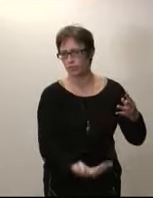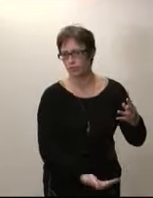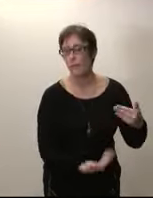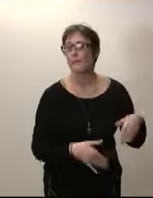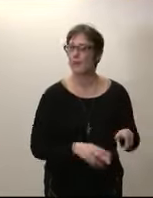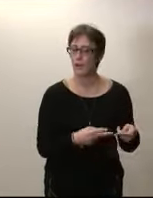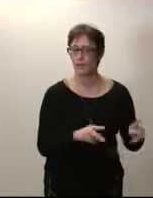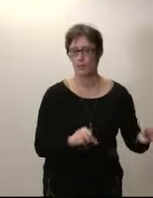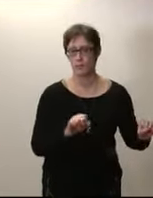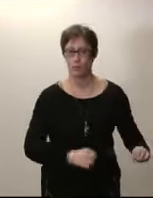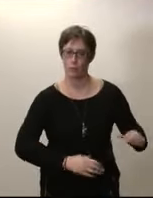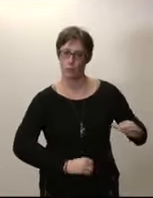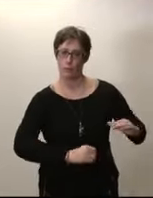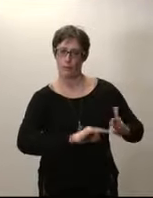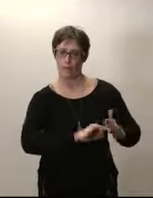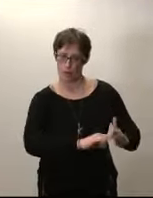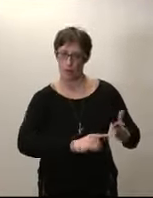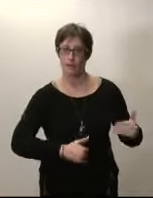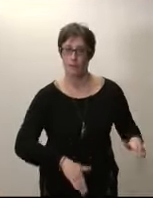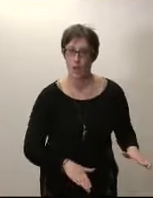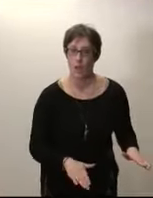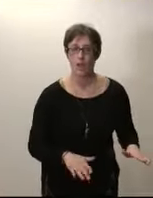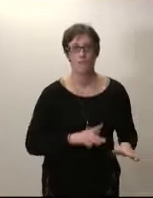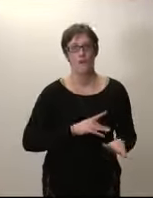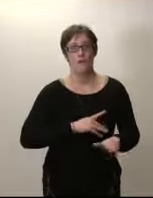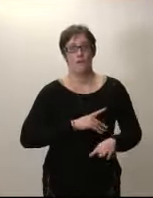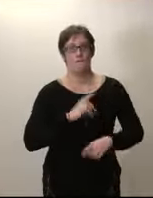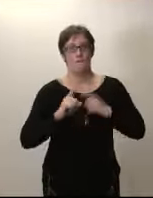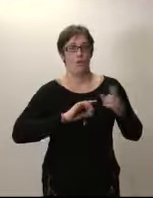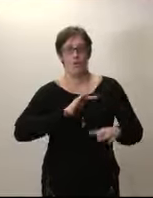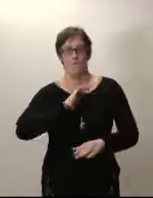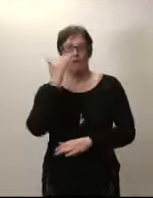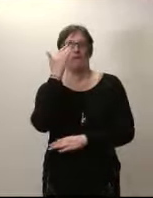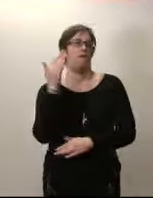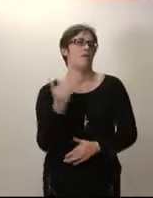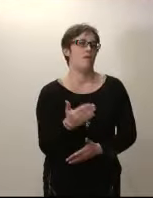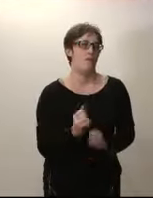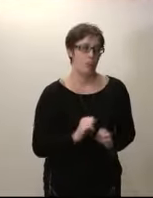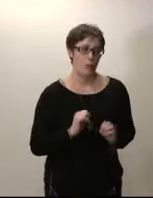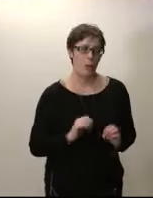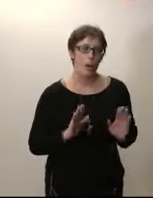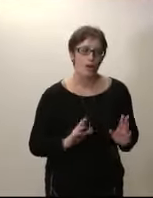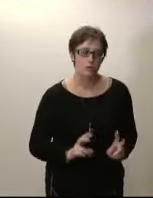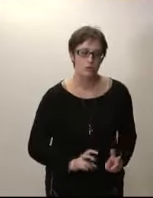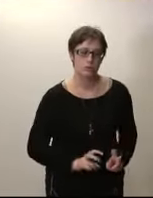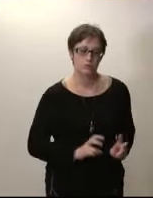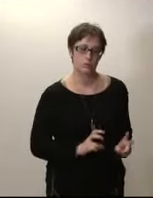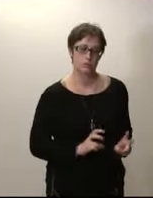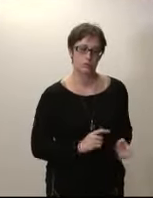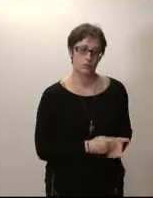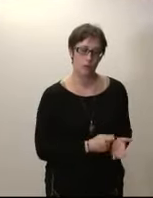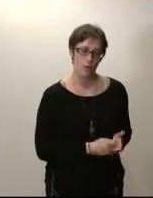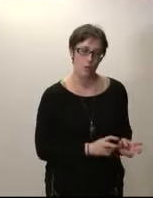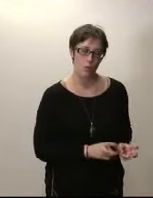dette de la ville de manière moins brutale, en faisant une pente descendante beaucoup plus douce, peut-être en augmentant un peu la fiscalité,